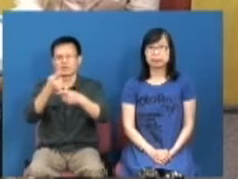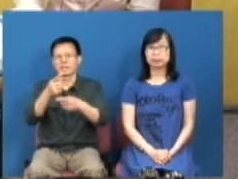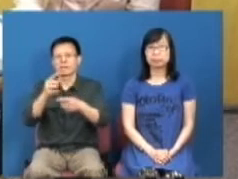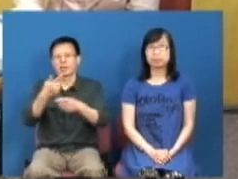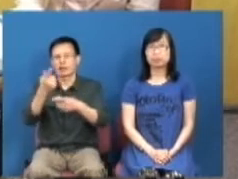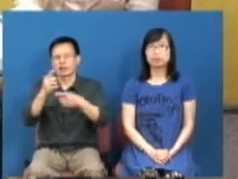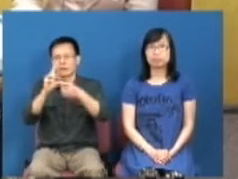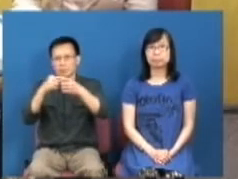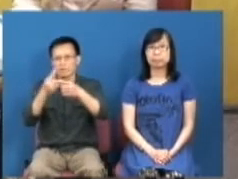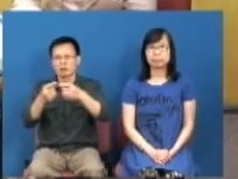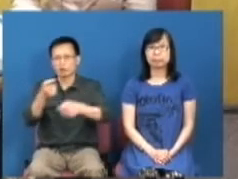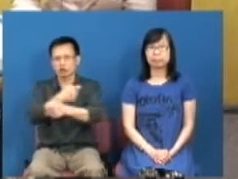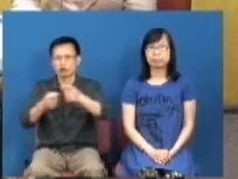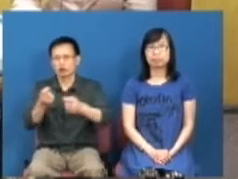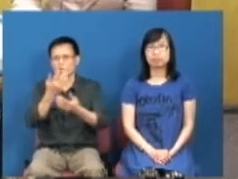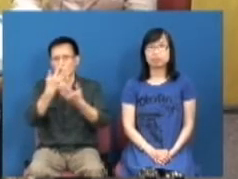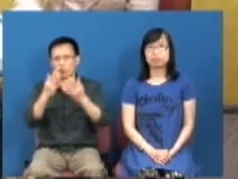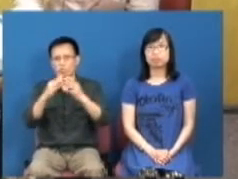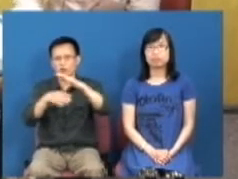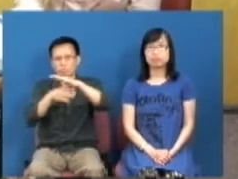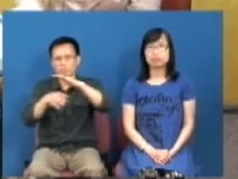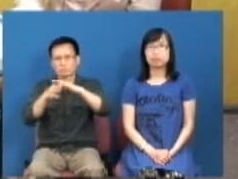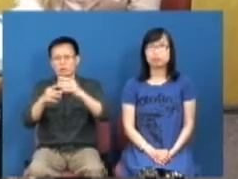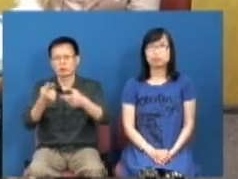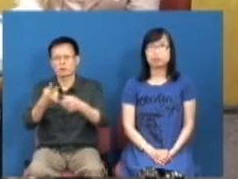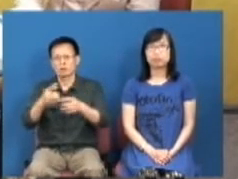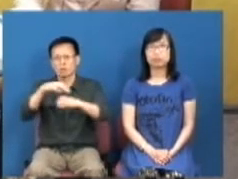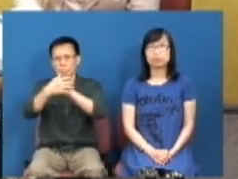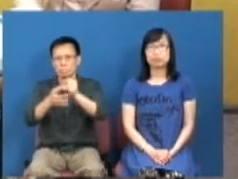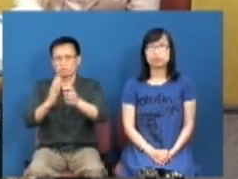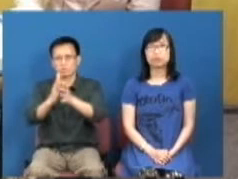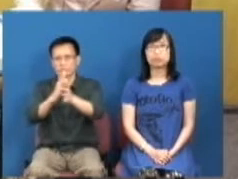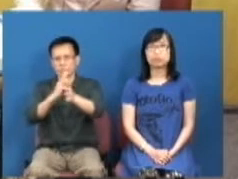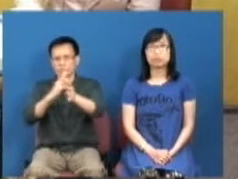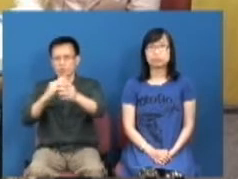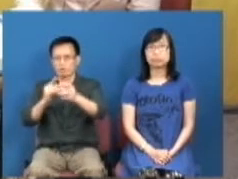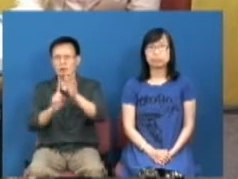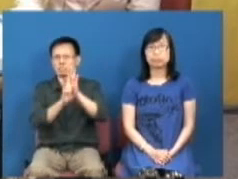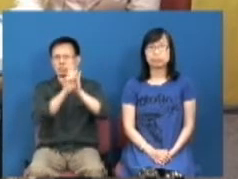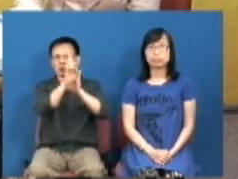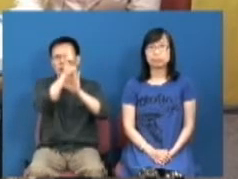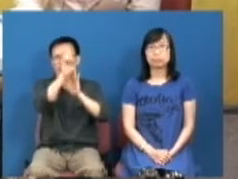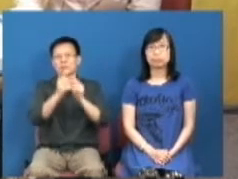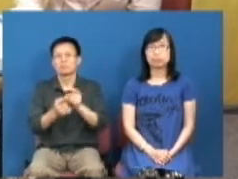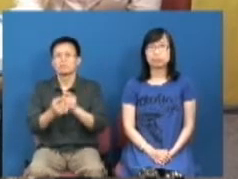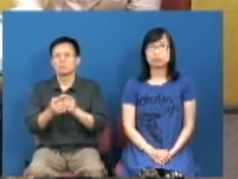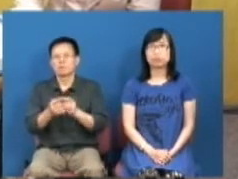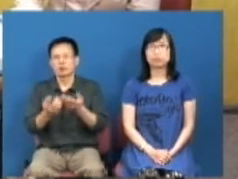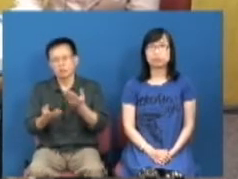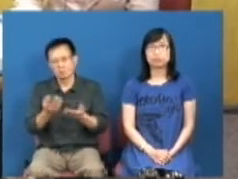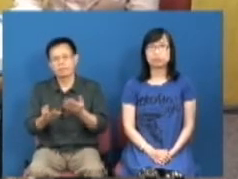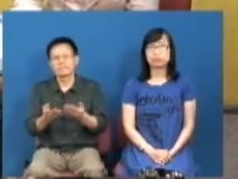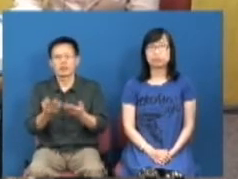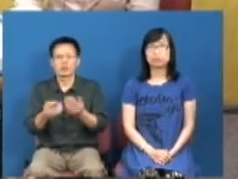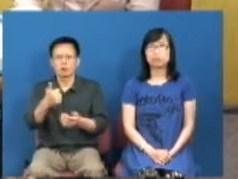學院啦，因為佢個某個課程可能國際嘅排名比較高，咁所以就。從而就可能會比較好啲